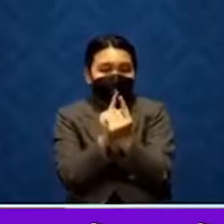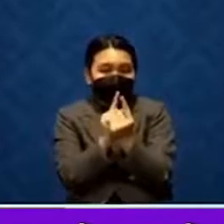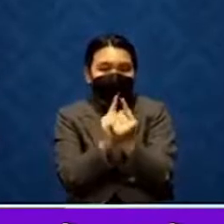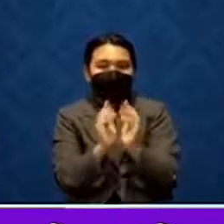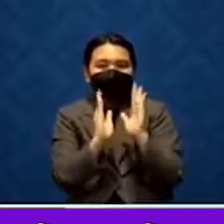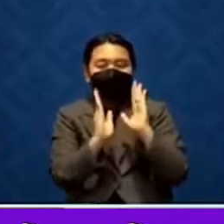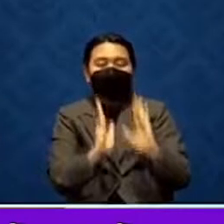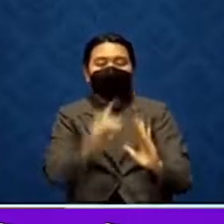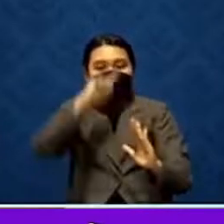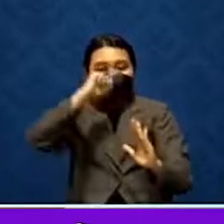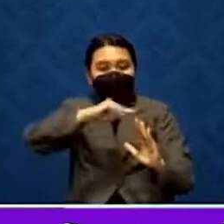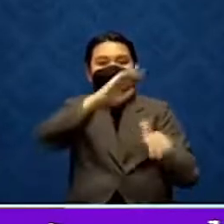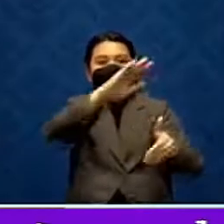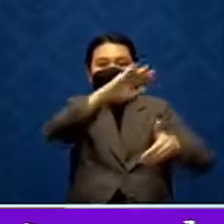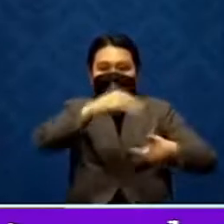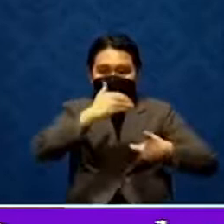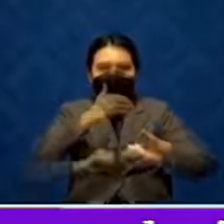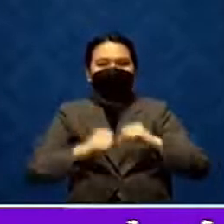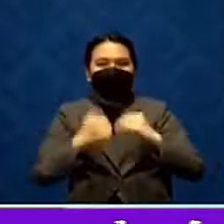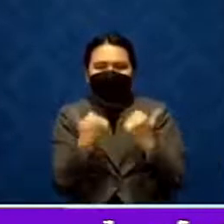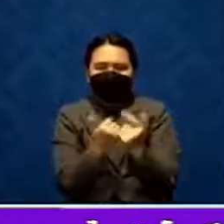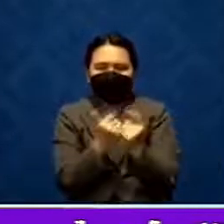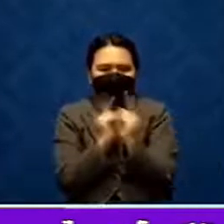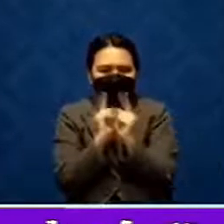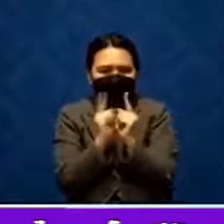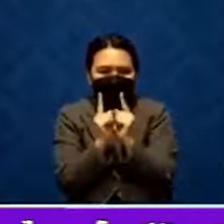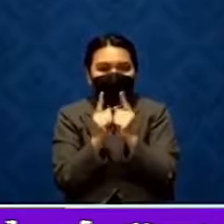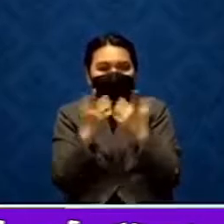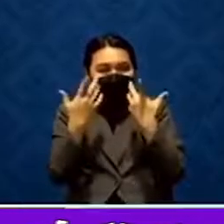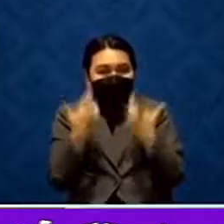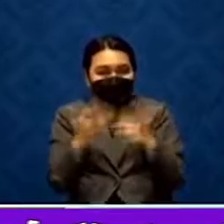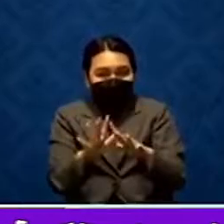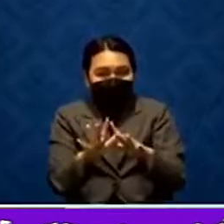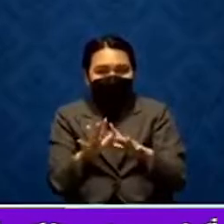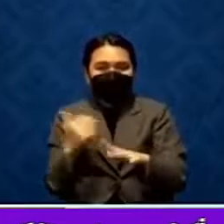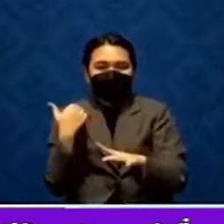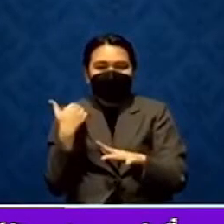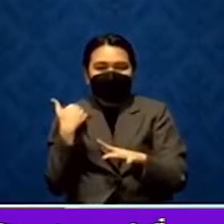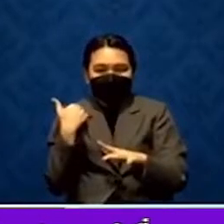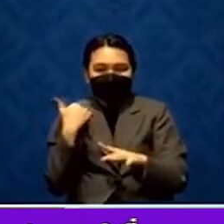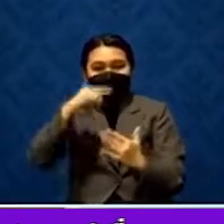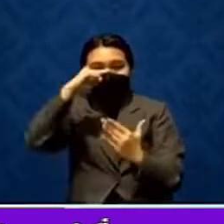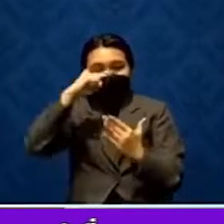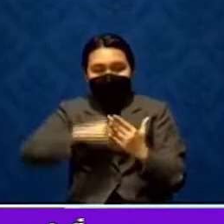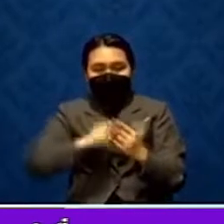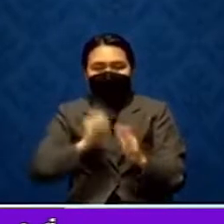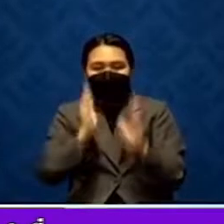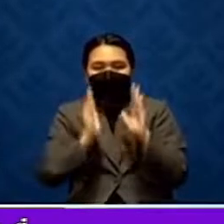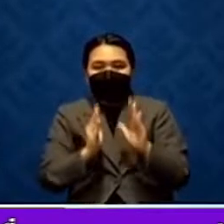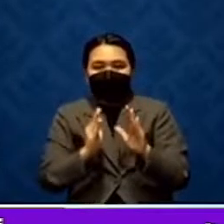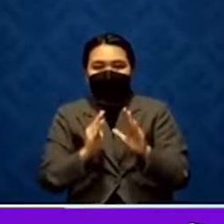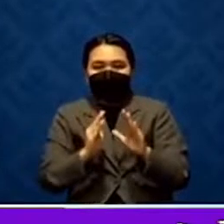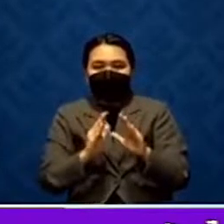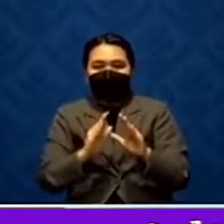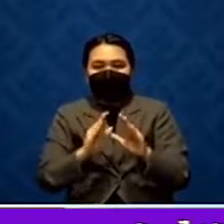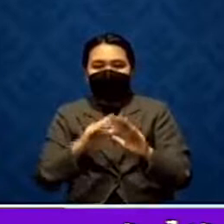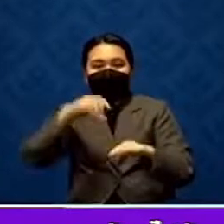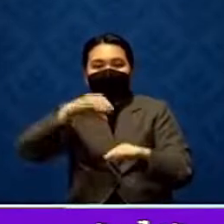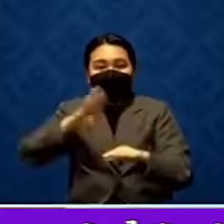ยกับผู้ส่งออกปุ๋ยรัสเซีย3ผู้นำเข้าของไทยสามารถเจรจานำเข้ามา